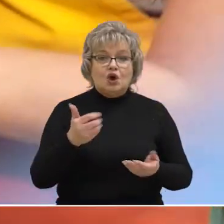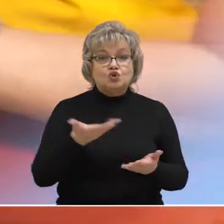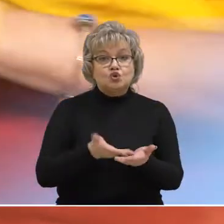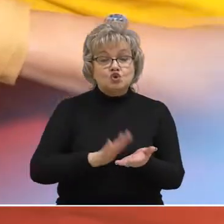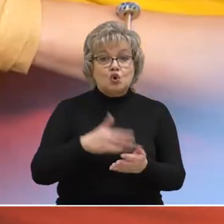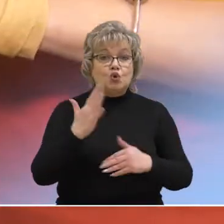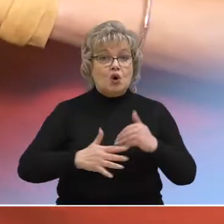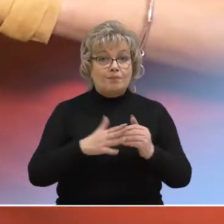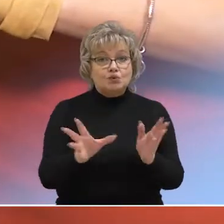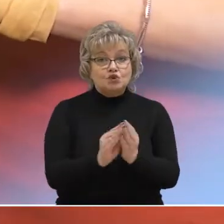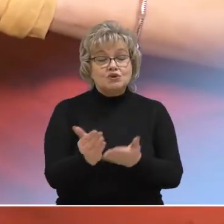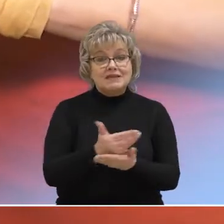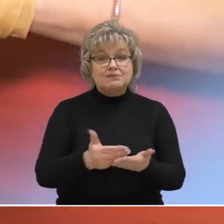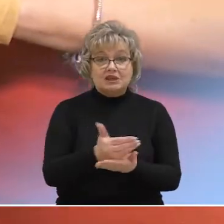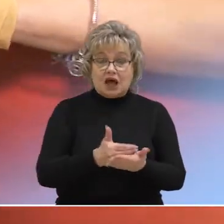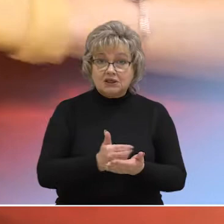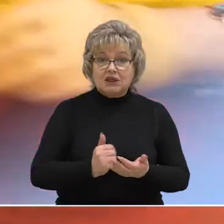со сметанкой.